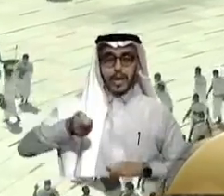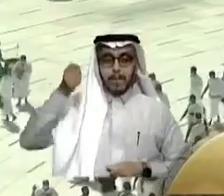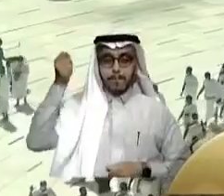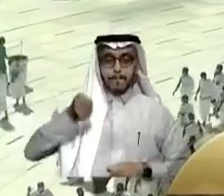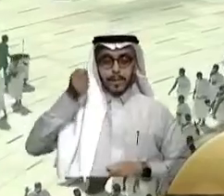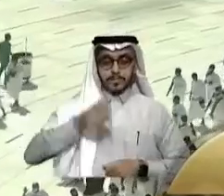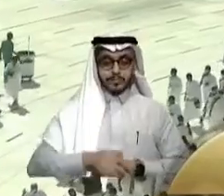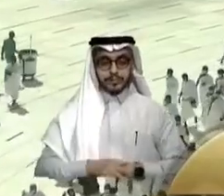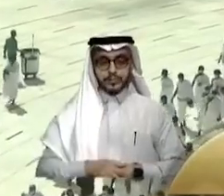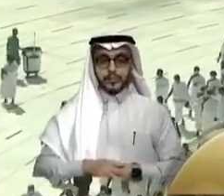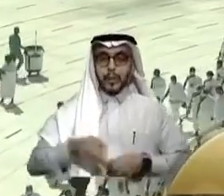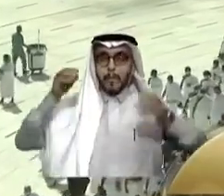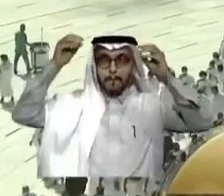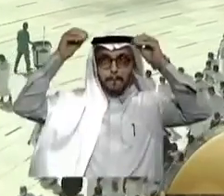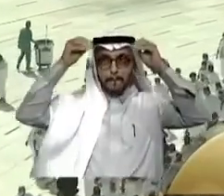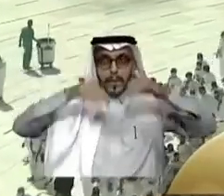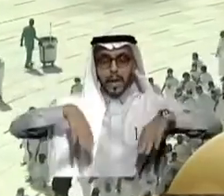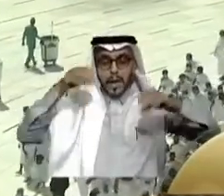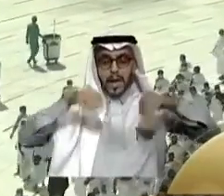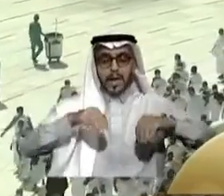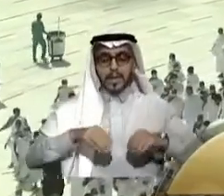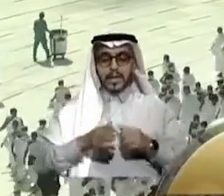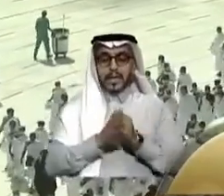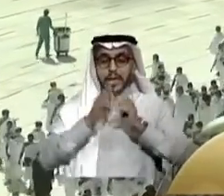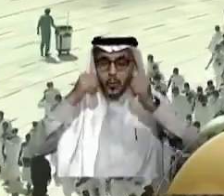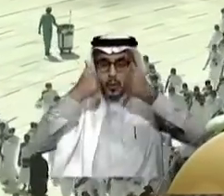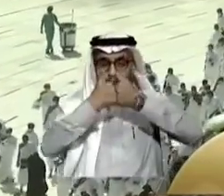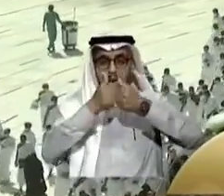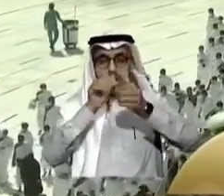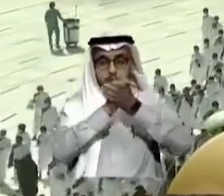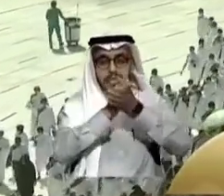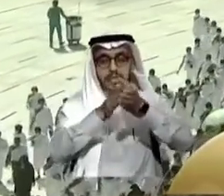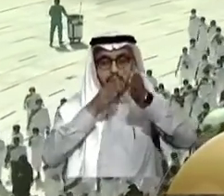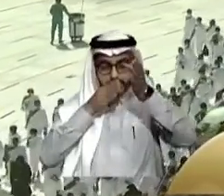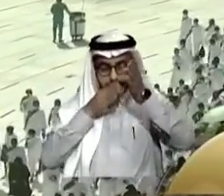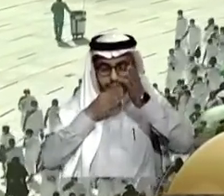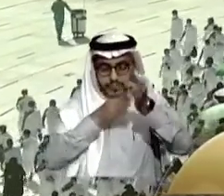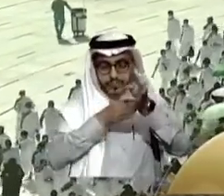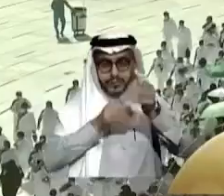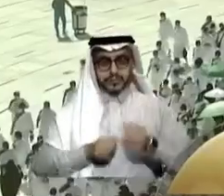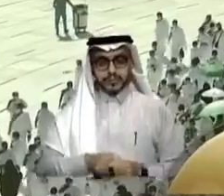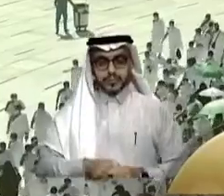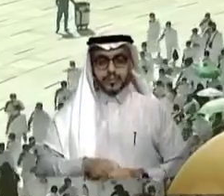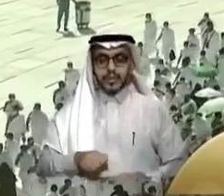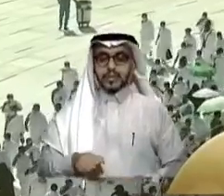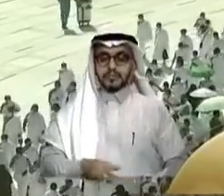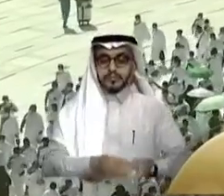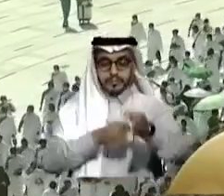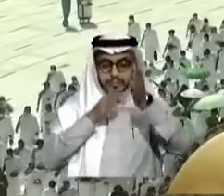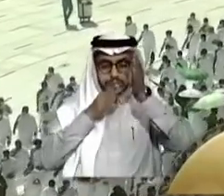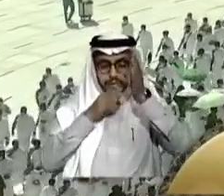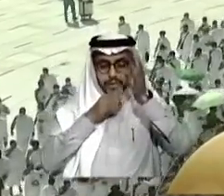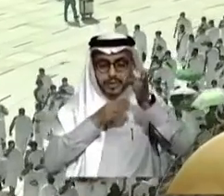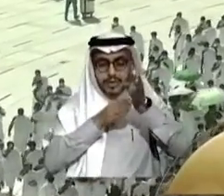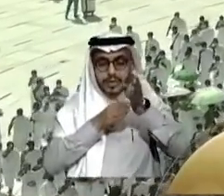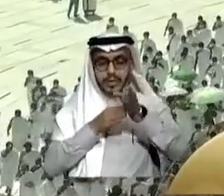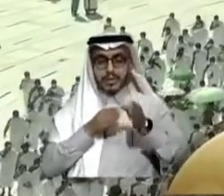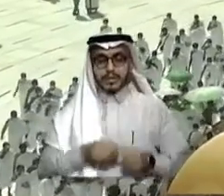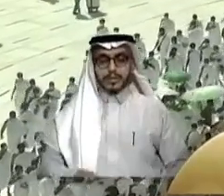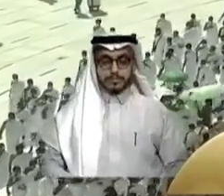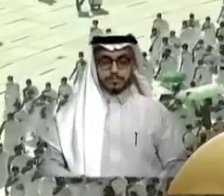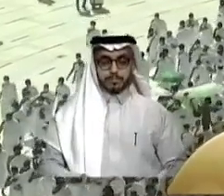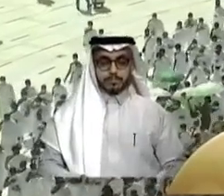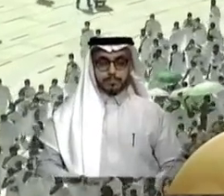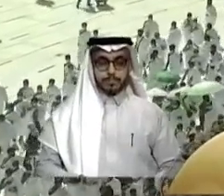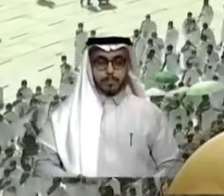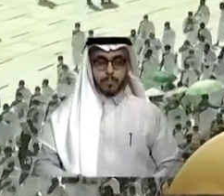عليه وعلى صحبه وعترته وآله والسائرين على نهجه